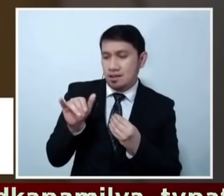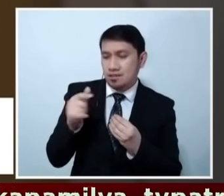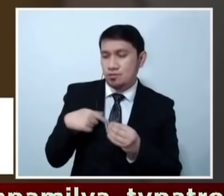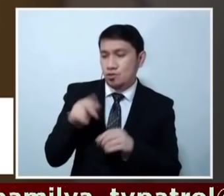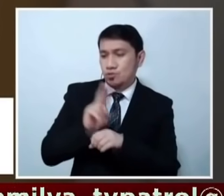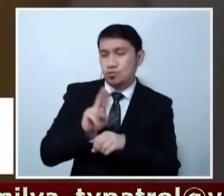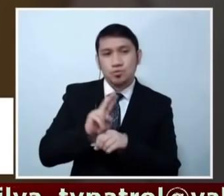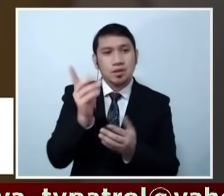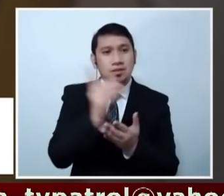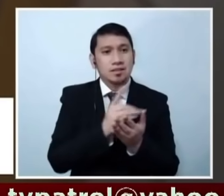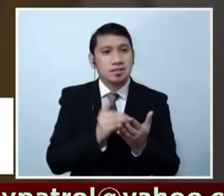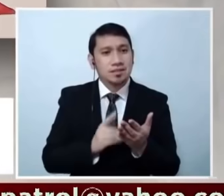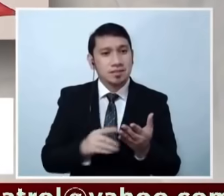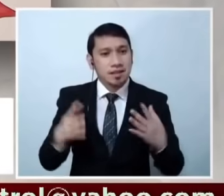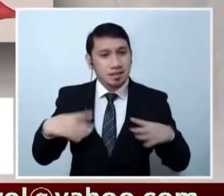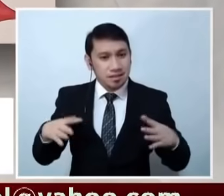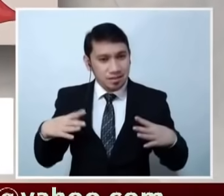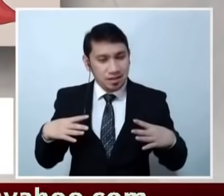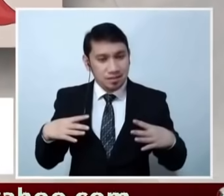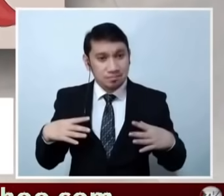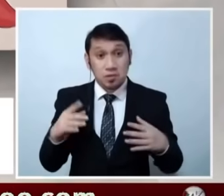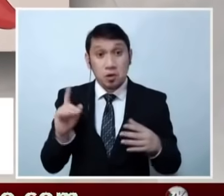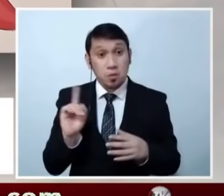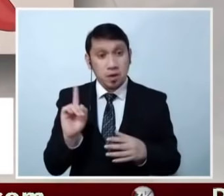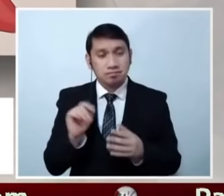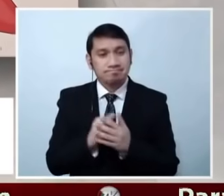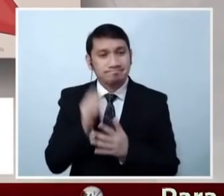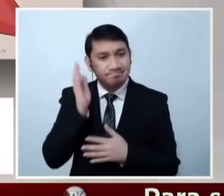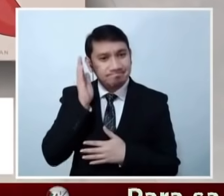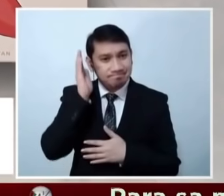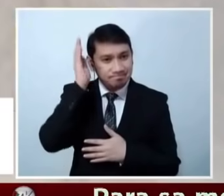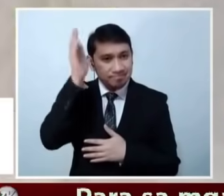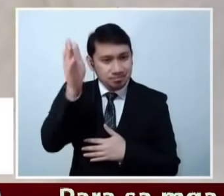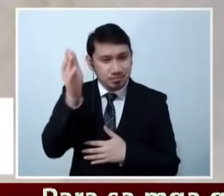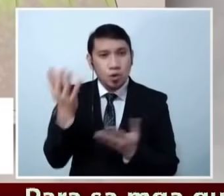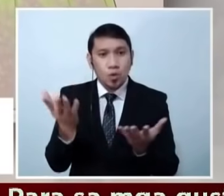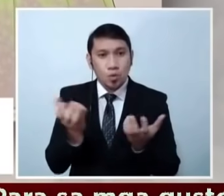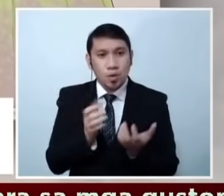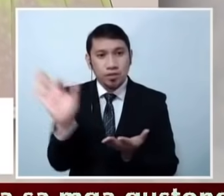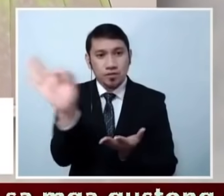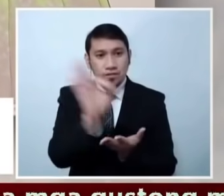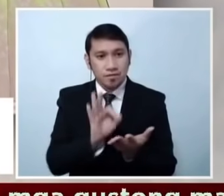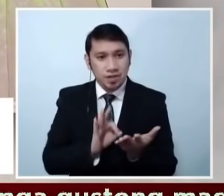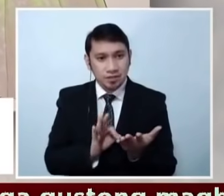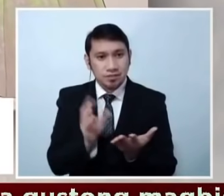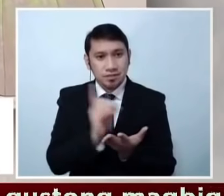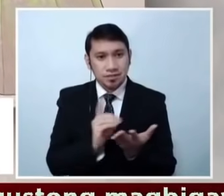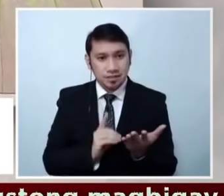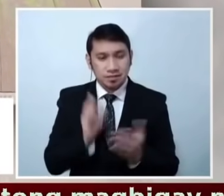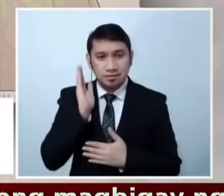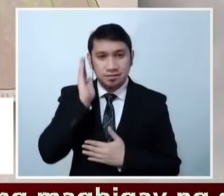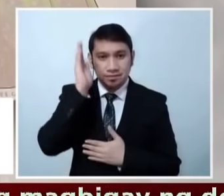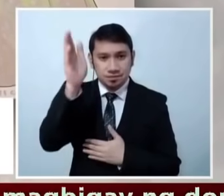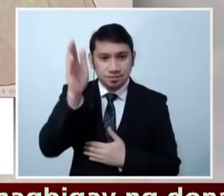gown. Pangarap po ni TJ na maging isang ganap na fashion designer palang araw.